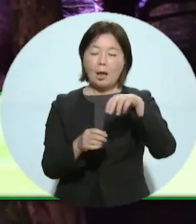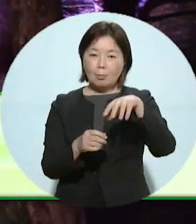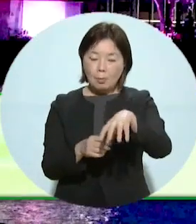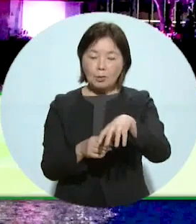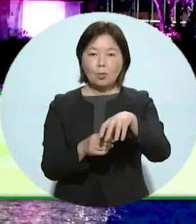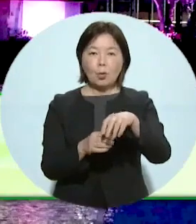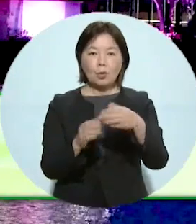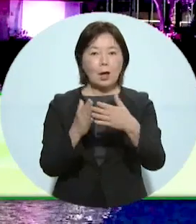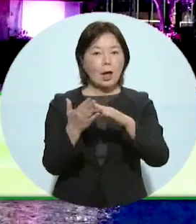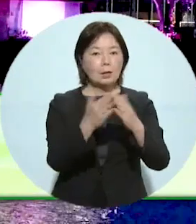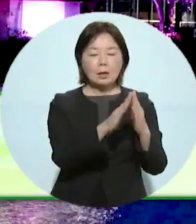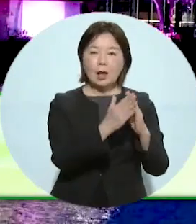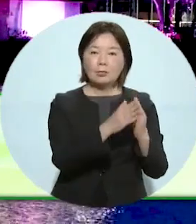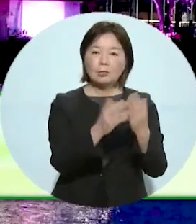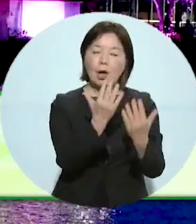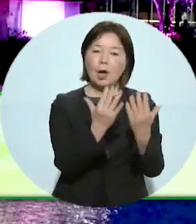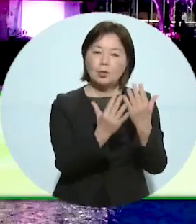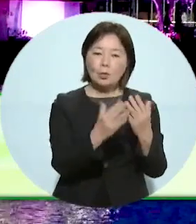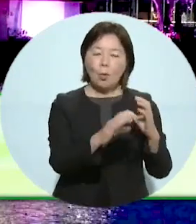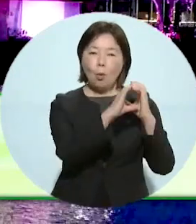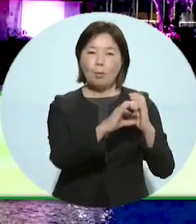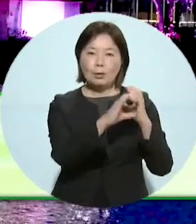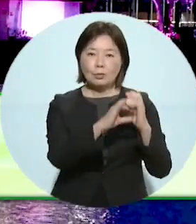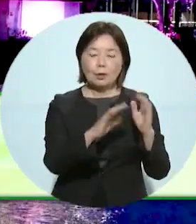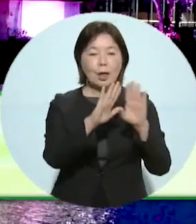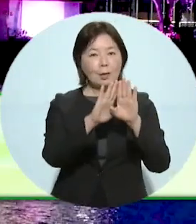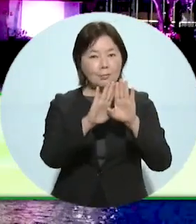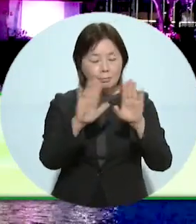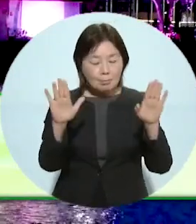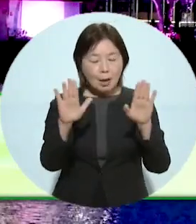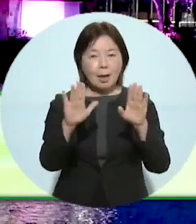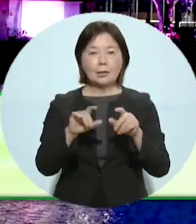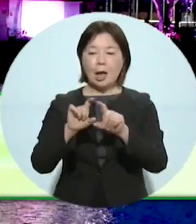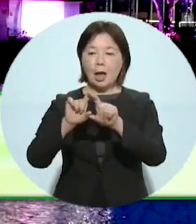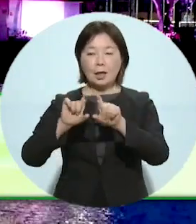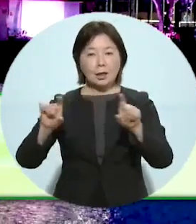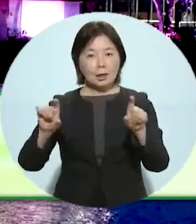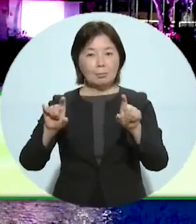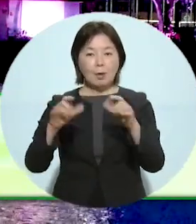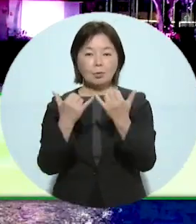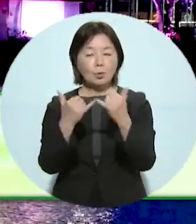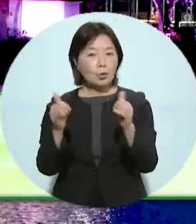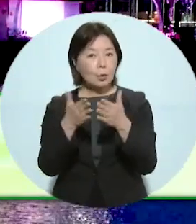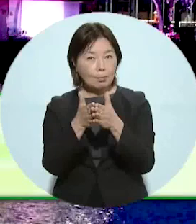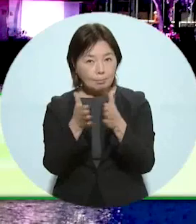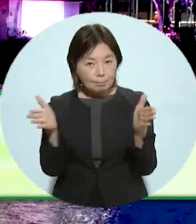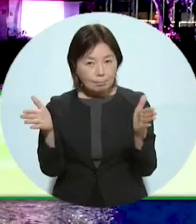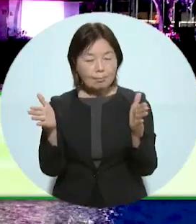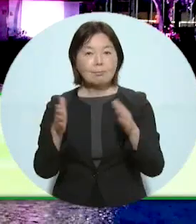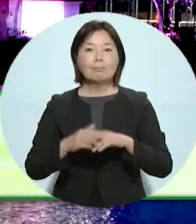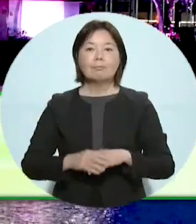催され、浮間ヶ原桜草圃場が一般公開されます。